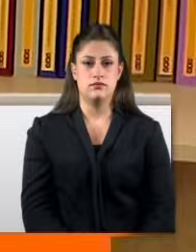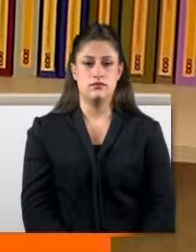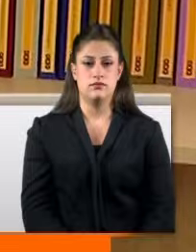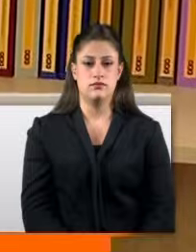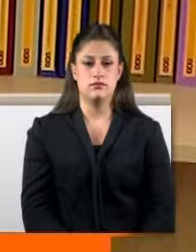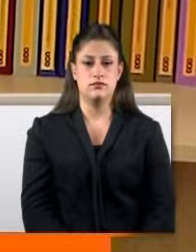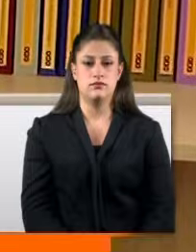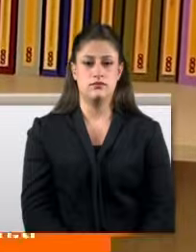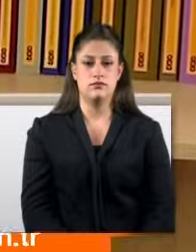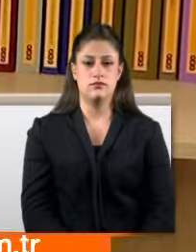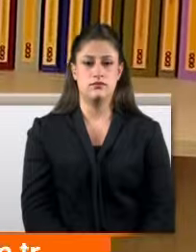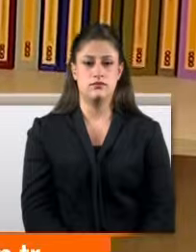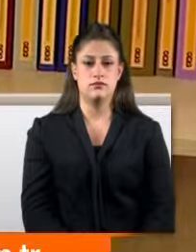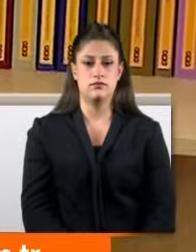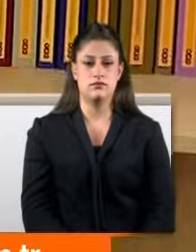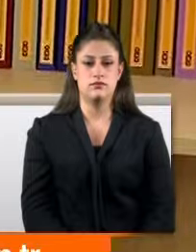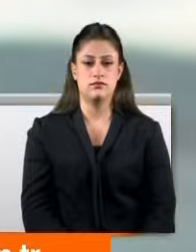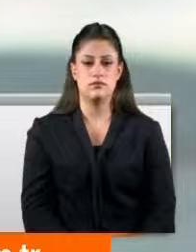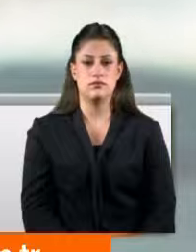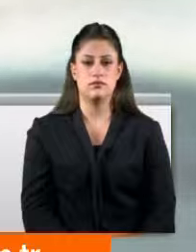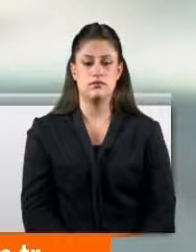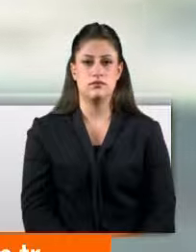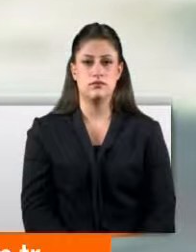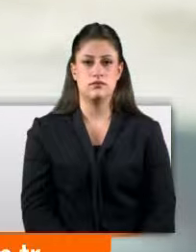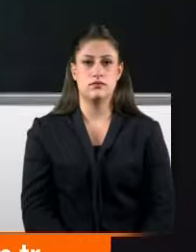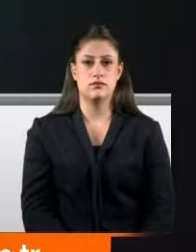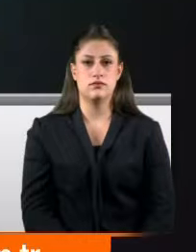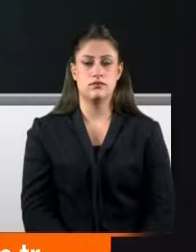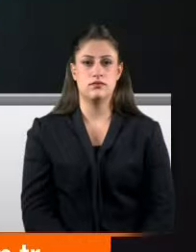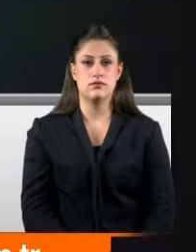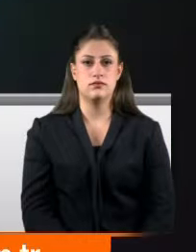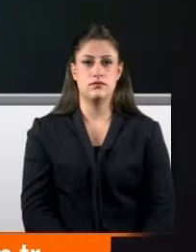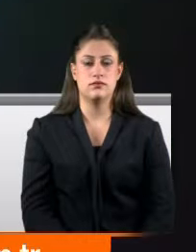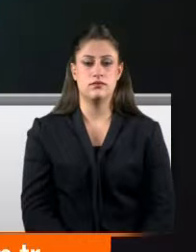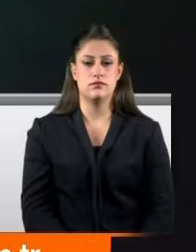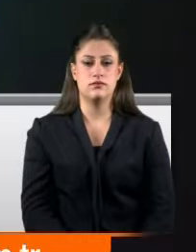Yeni nesil hırsızlar direkt fiziksel ortamda değil sanal ortamda çalışıyorlar.